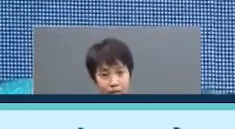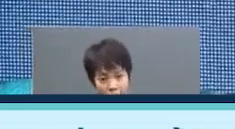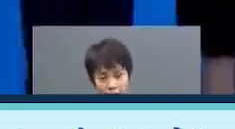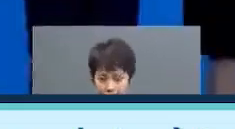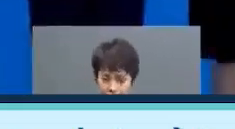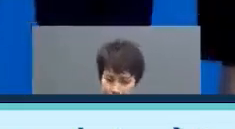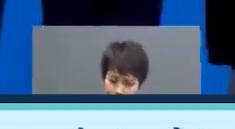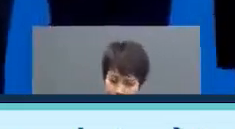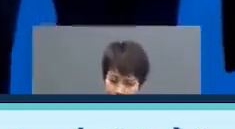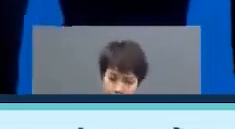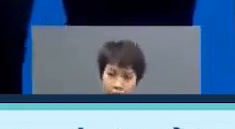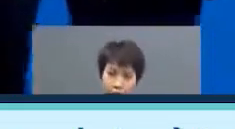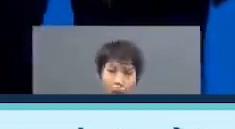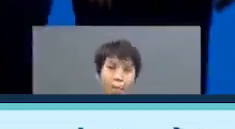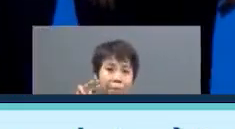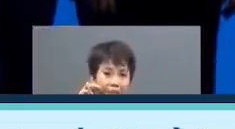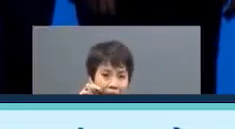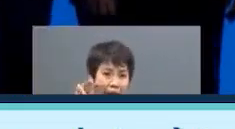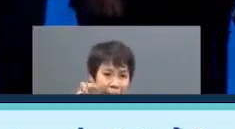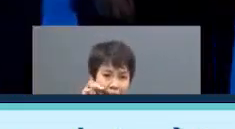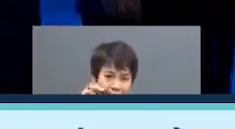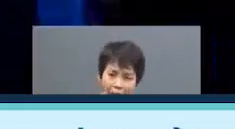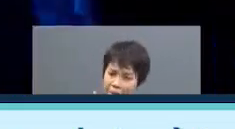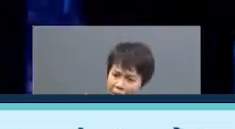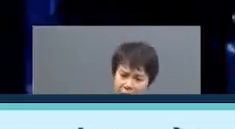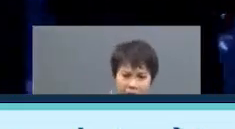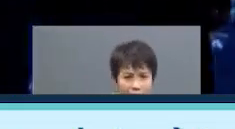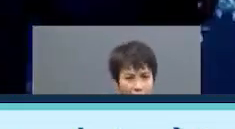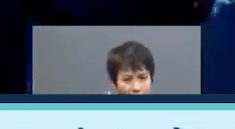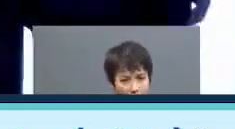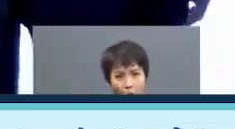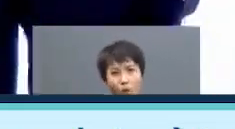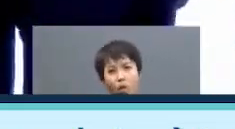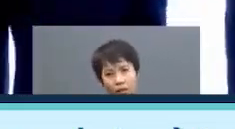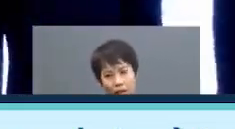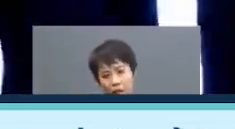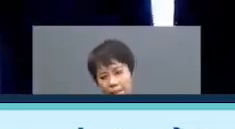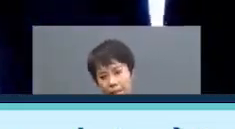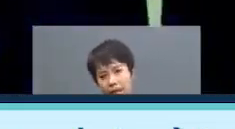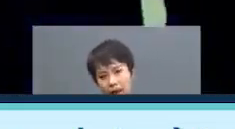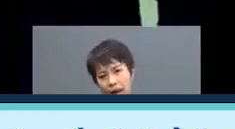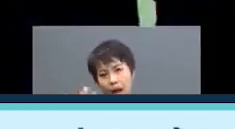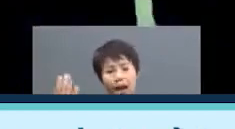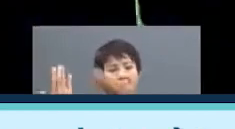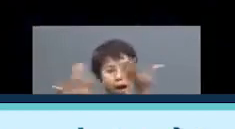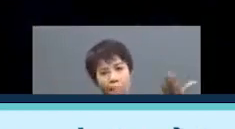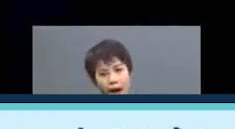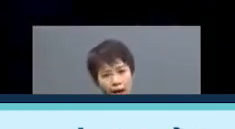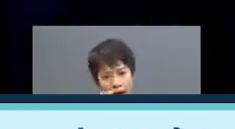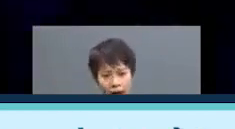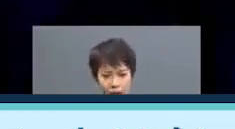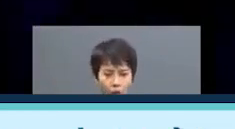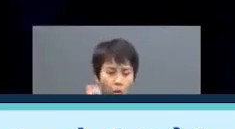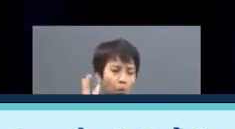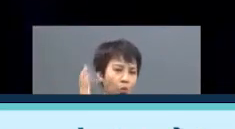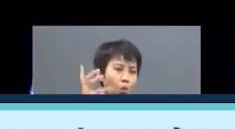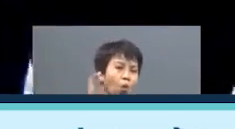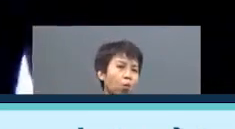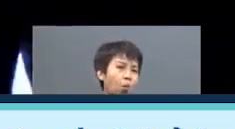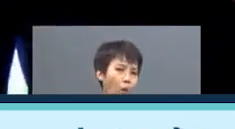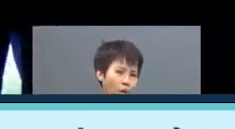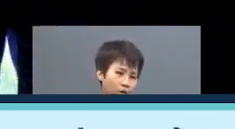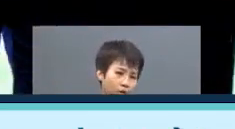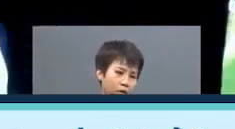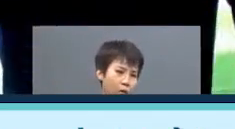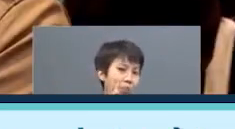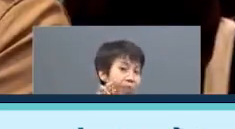สรรพกำลังและทรัพยากรในการพัฒนางสร้างพื้นฐานด้านน้ำให้บรรลุเป้าหมายของสหประชาชาติภายในปี